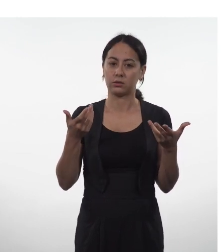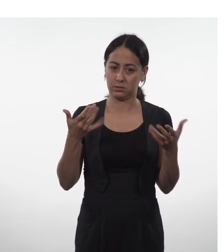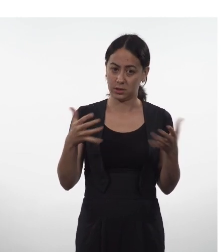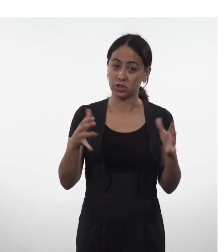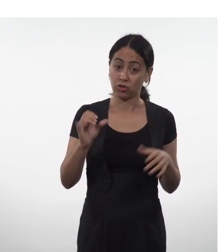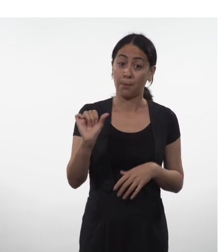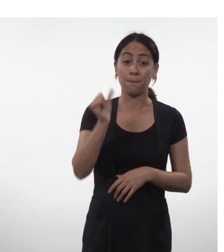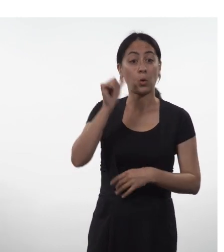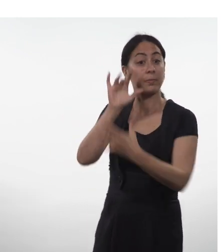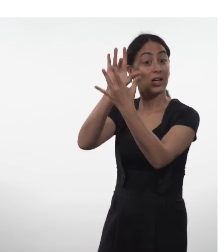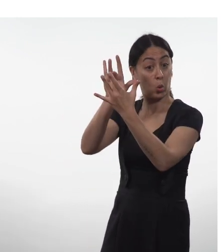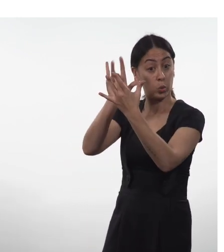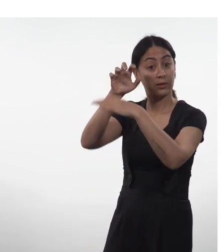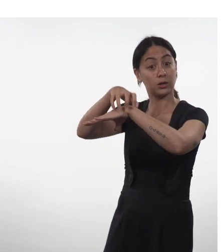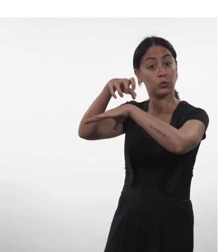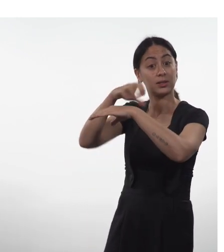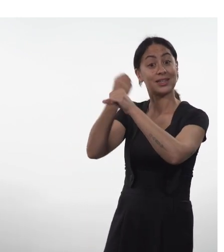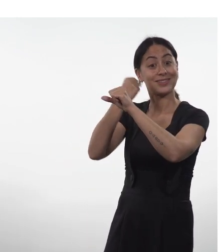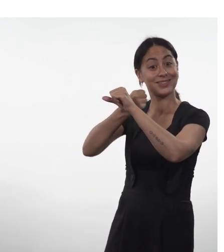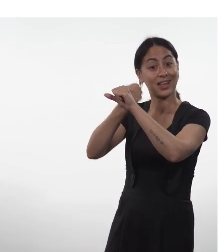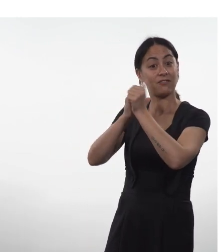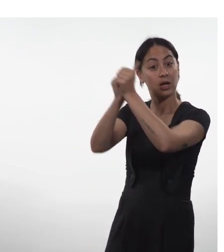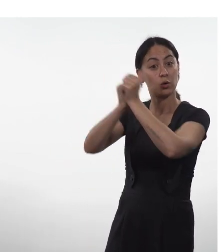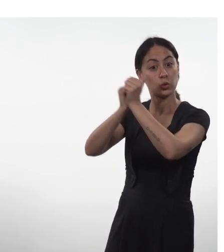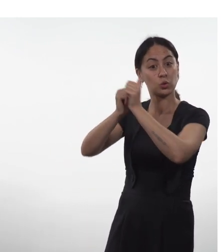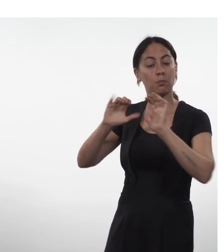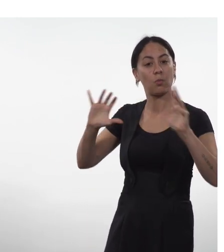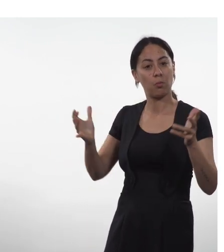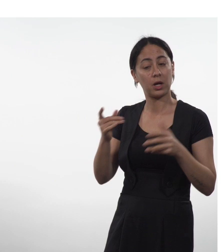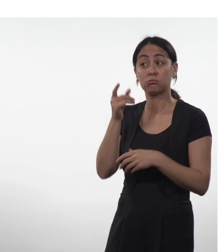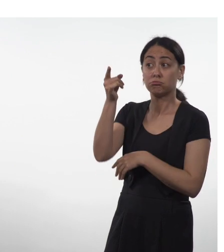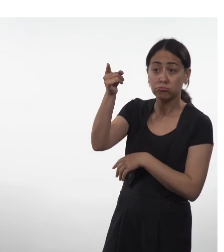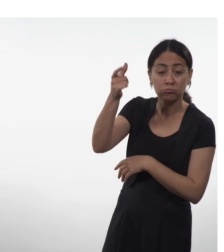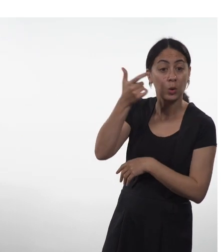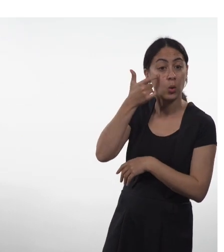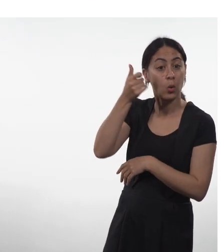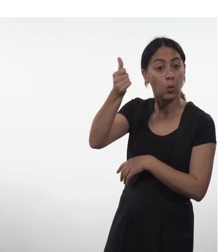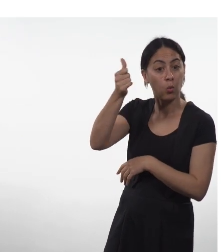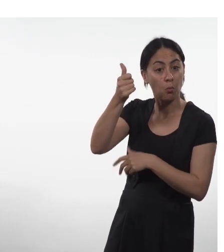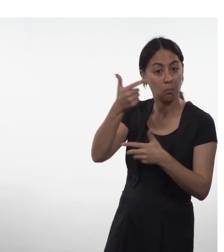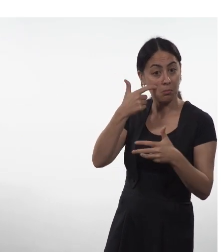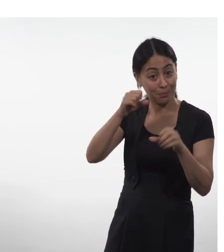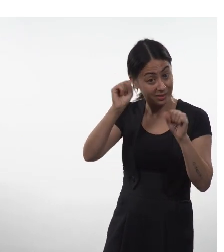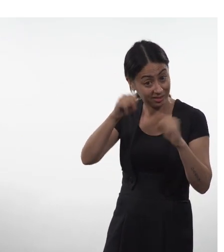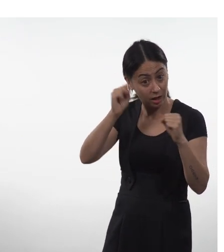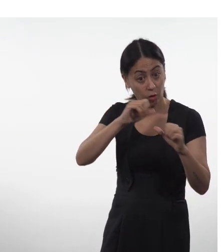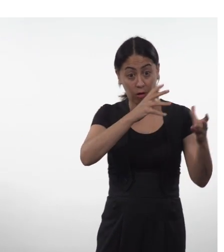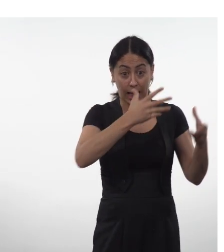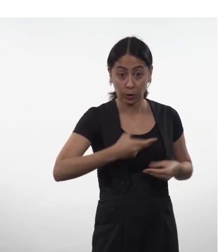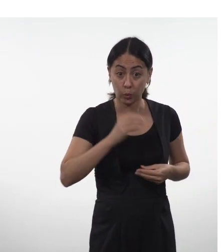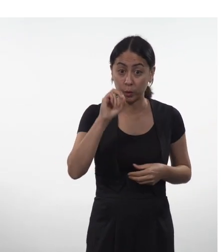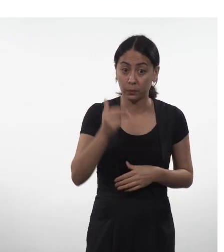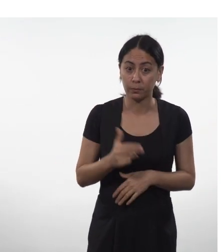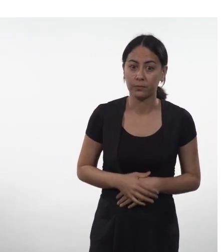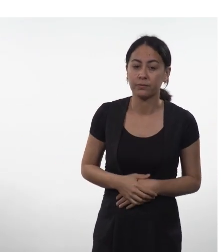avec l'unité, voir comment on peut travailler ensemble, s'ils sont OK pour recevoir des patients qu'on leur envoie. Et la